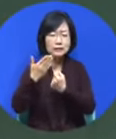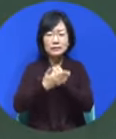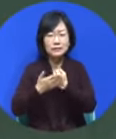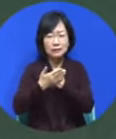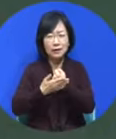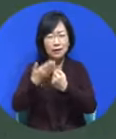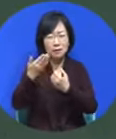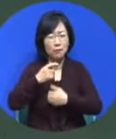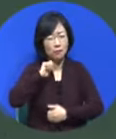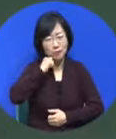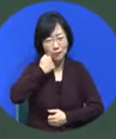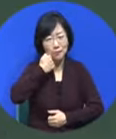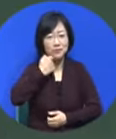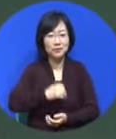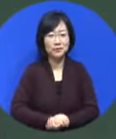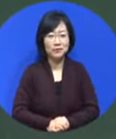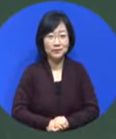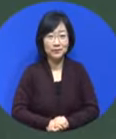또이가